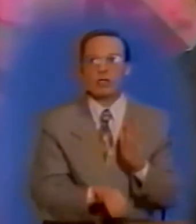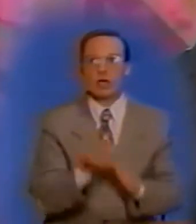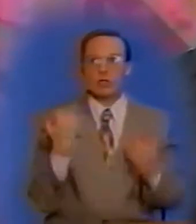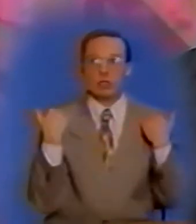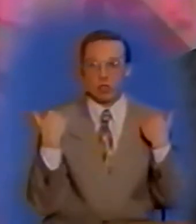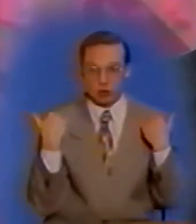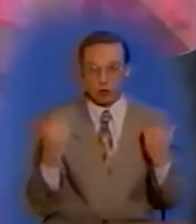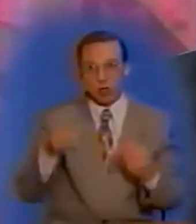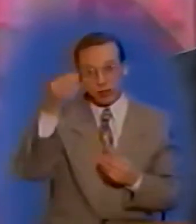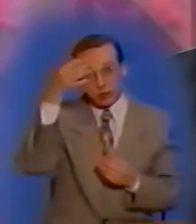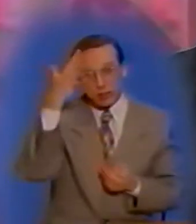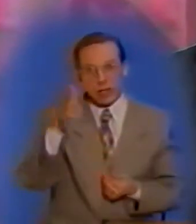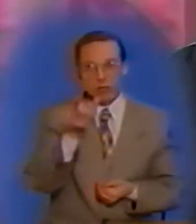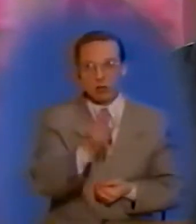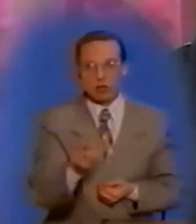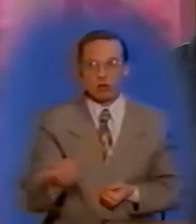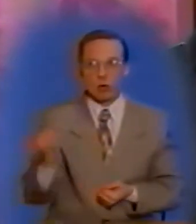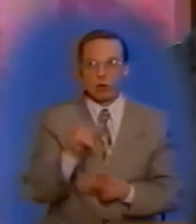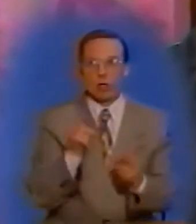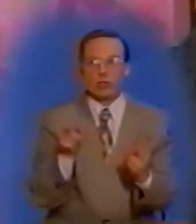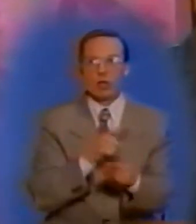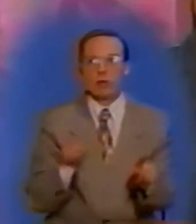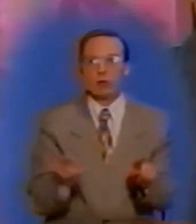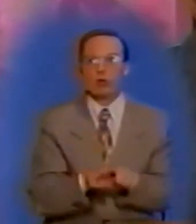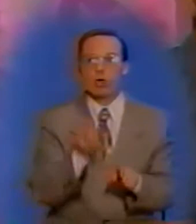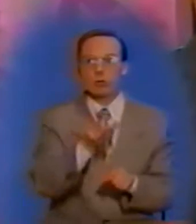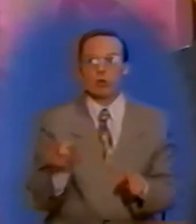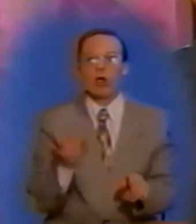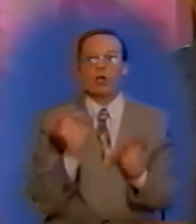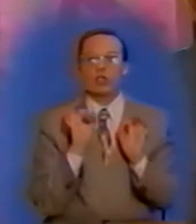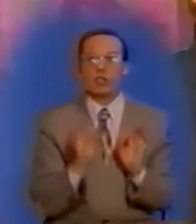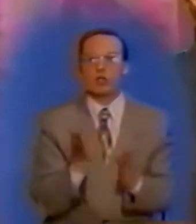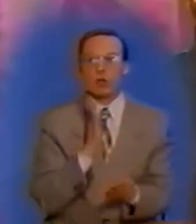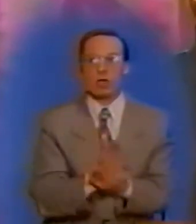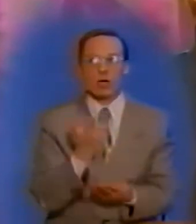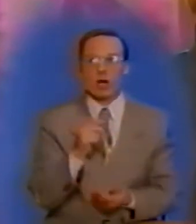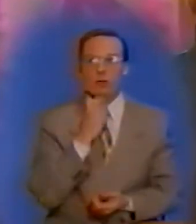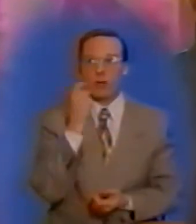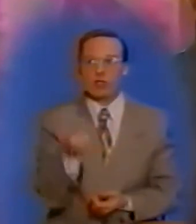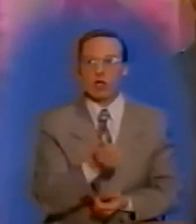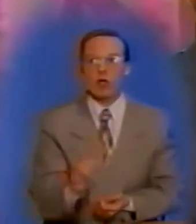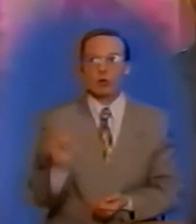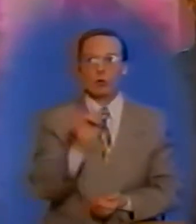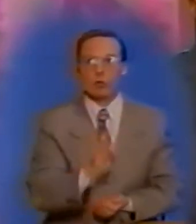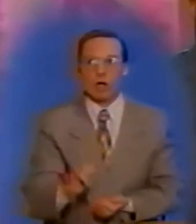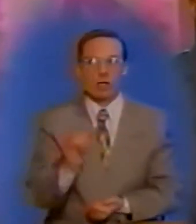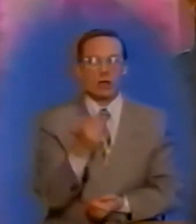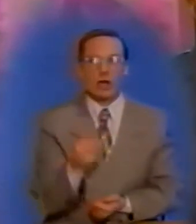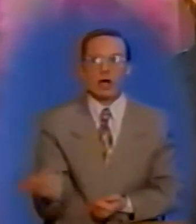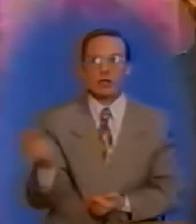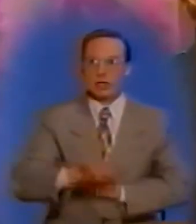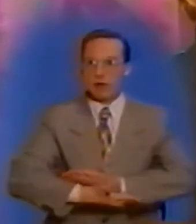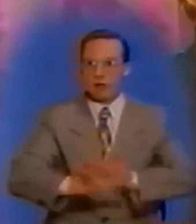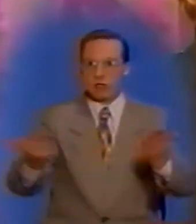drąsių inteligentijos atstovų, kurių tarpe tokių žmonių, kaip žinome, iš tiesų yra nemažai, kurie neteina viešai